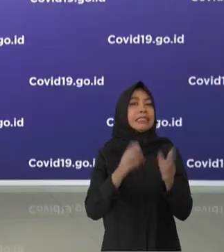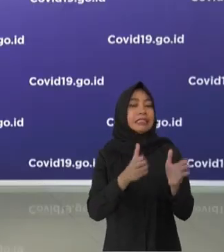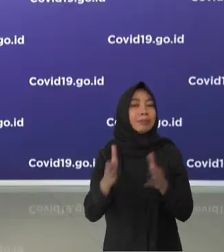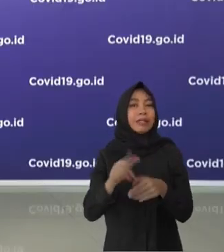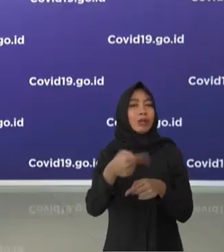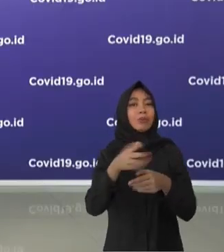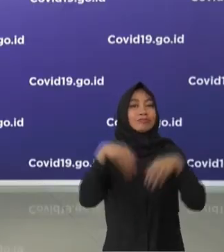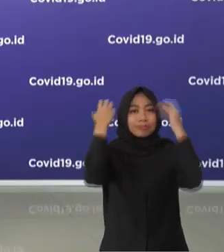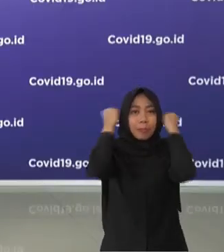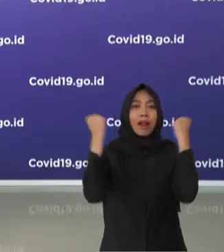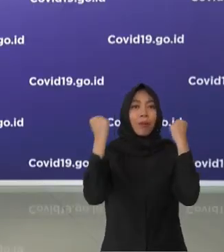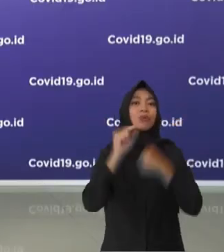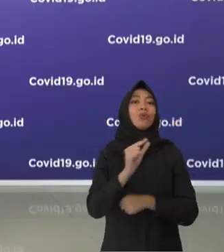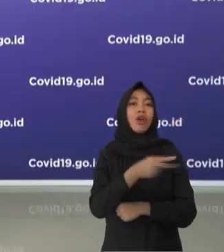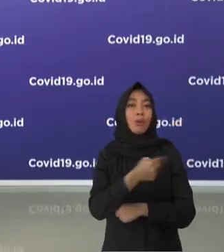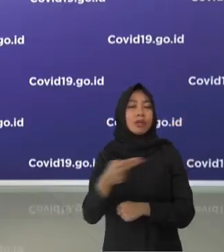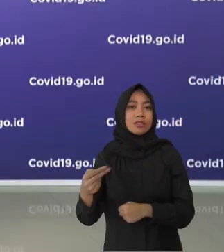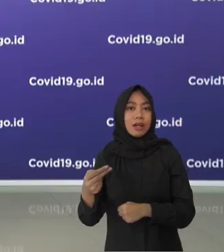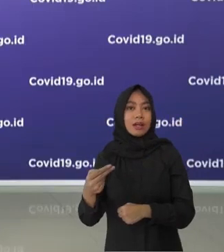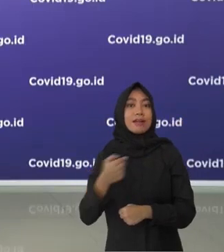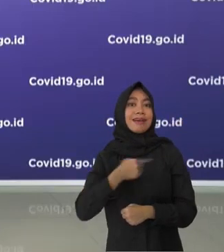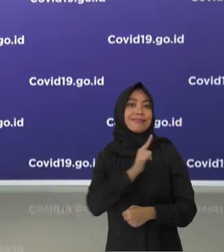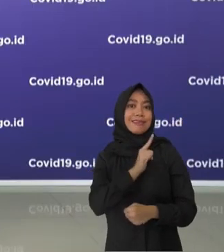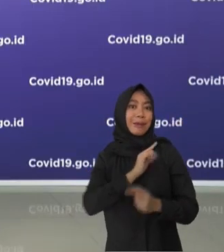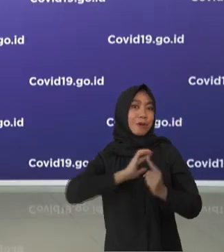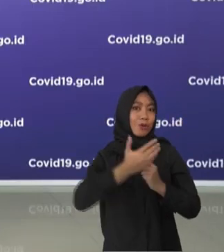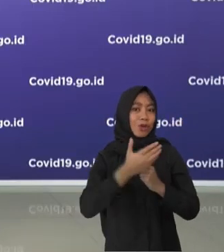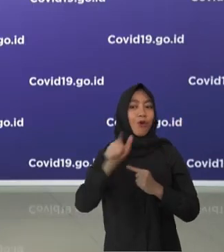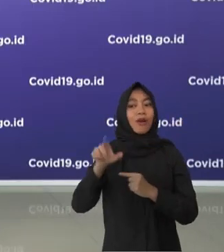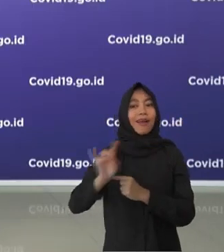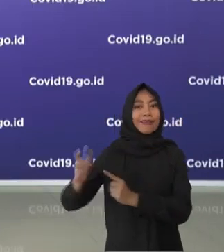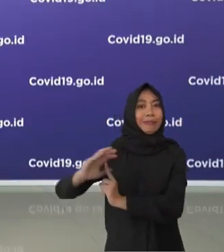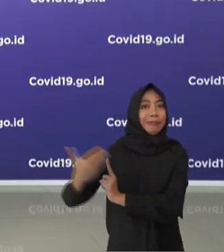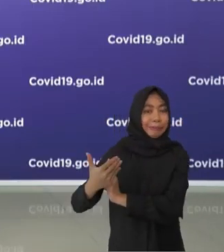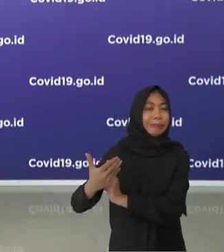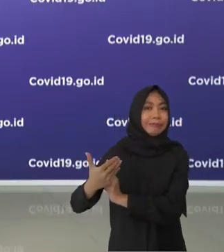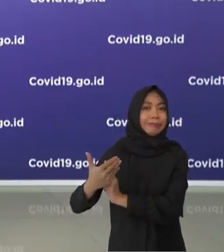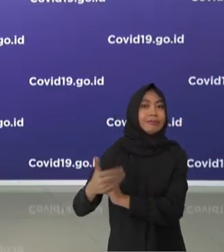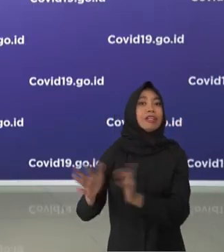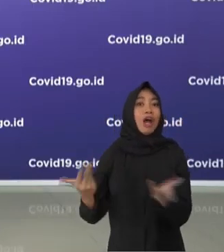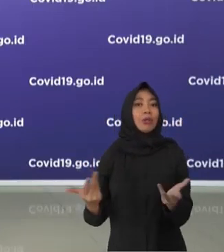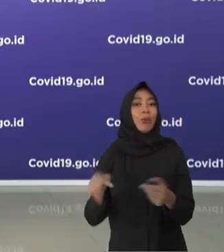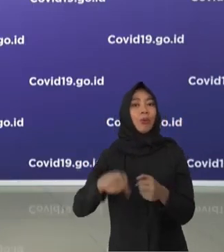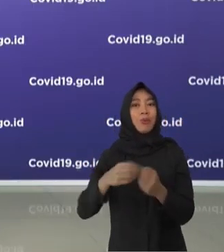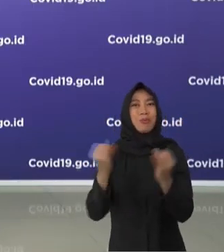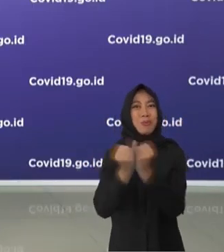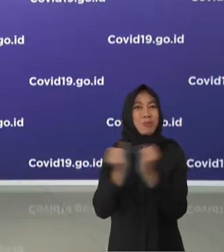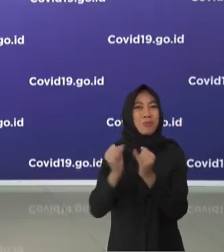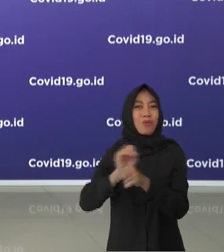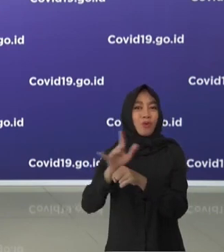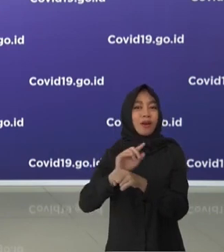pahlawan. Kemudian lindungi diri kita, lindungi orang lain. Mari menangkan perang